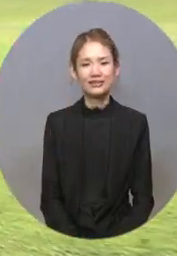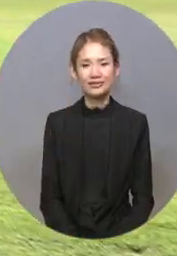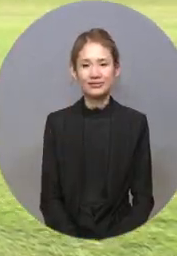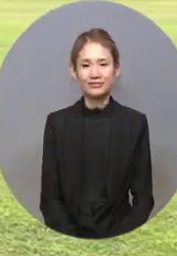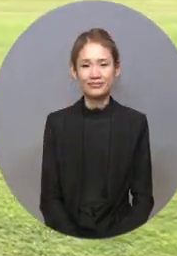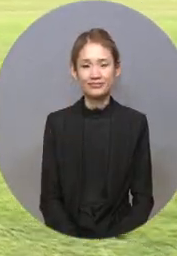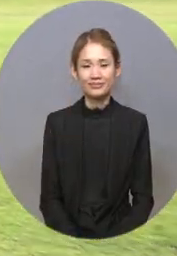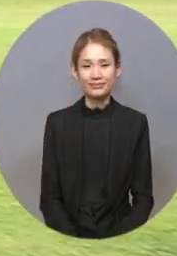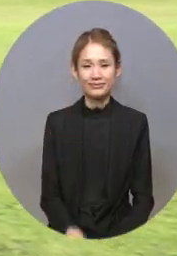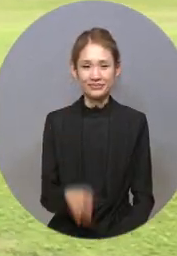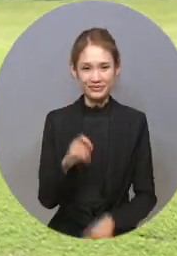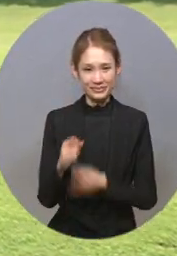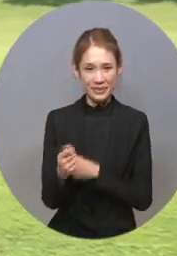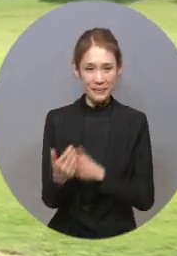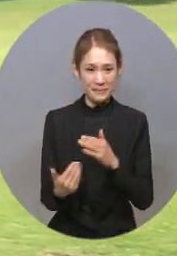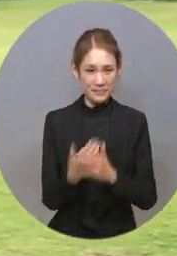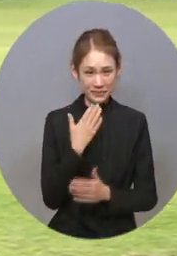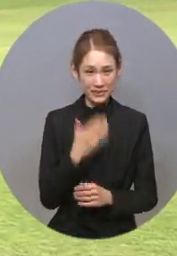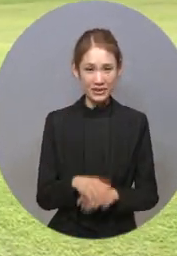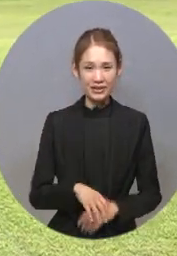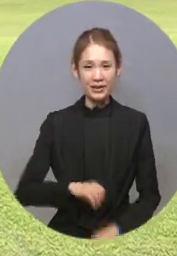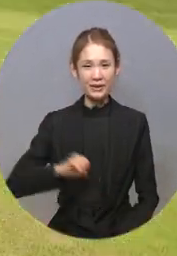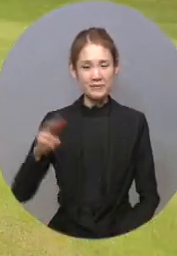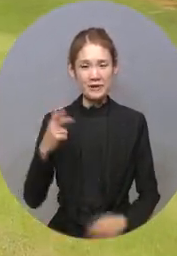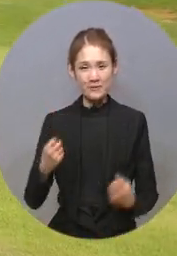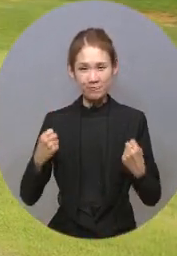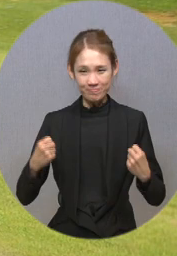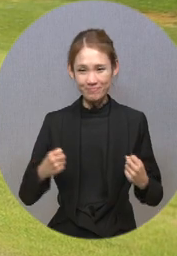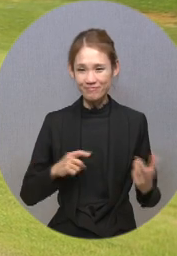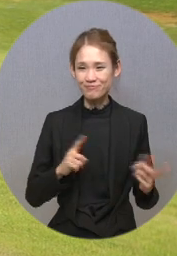자, 이제 제 실력 나오네요. 아, 이렇게 심해. 갑자기 힘이 나네요.